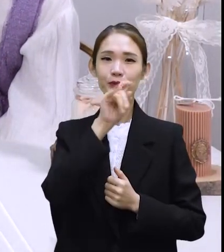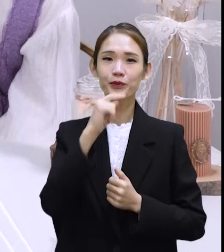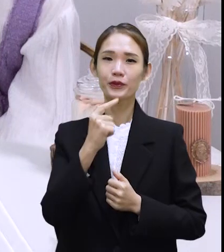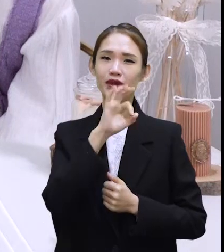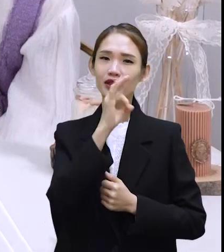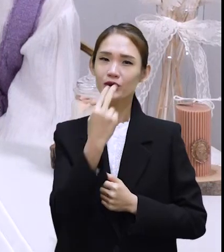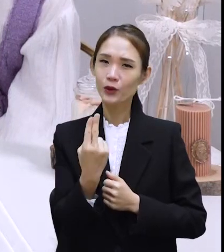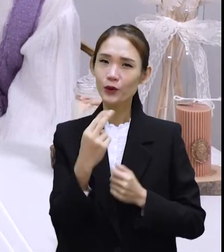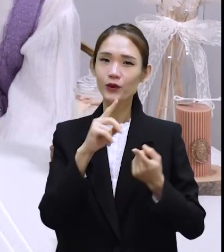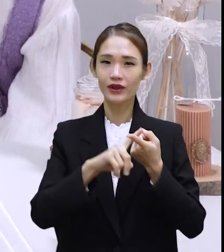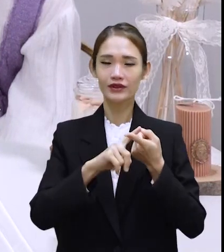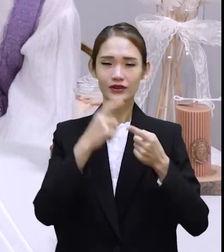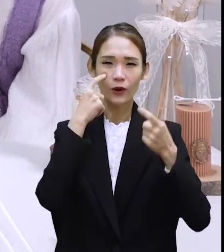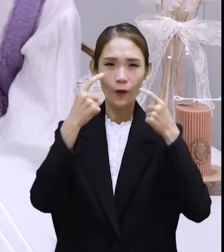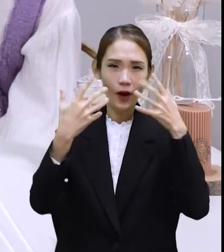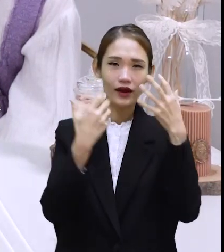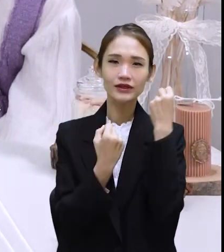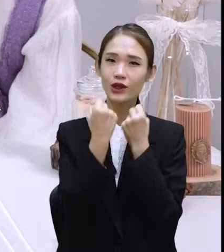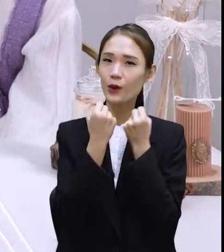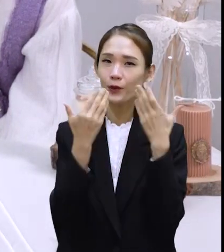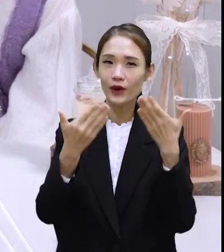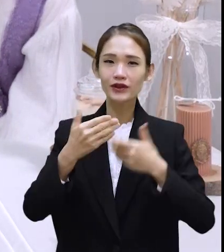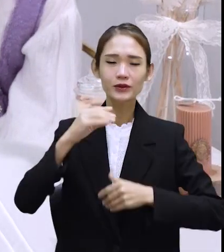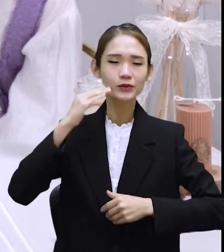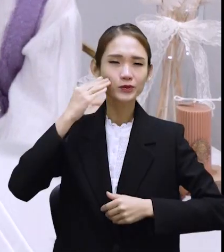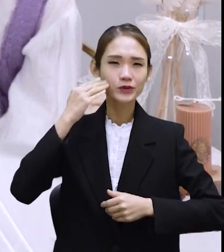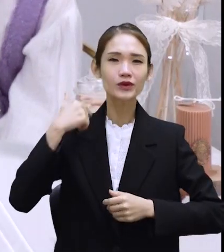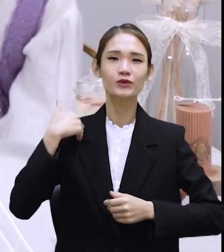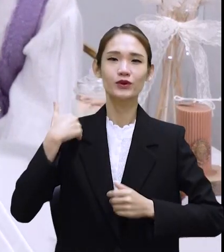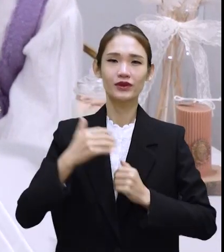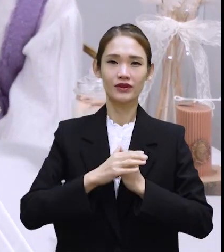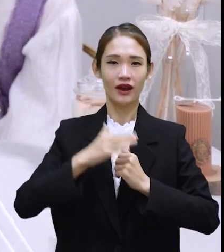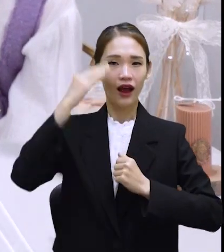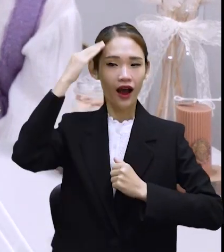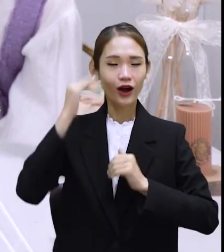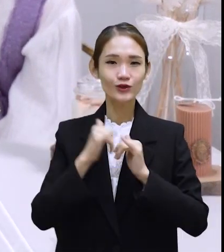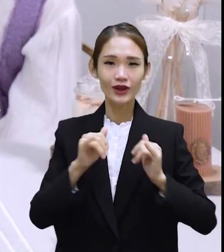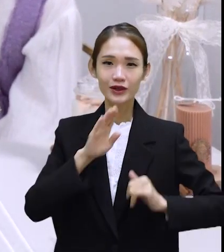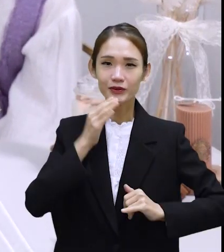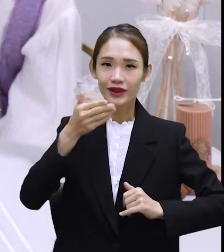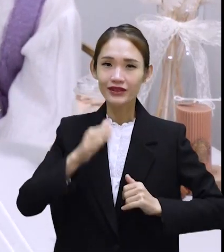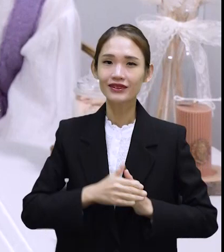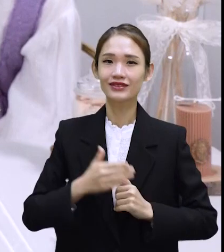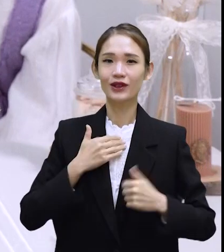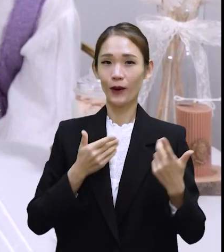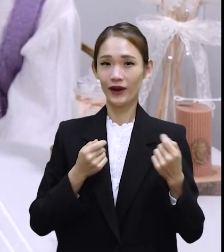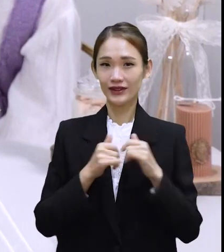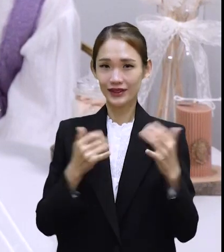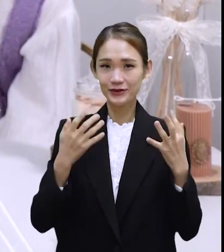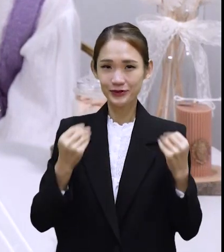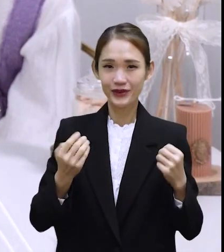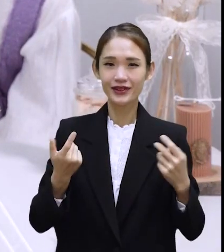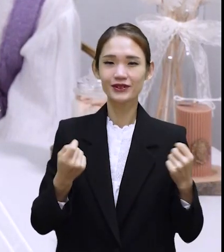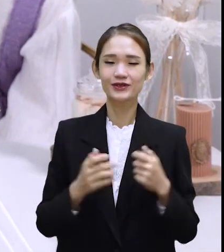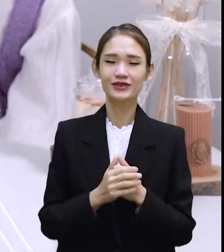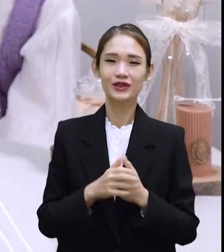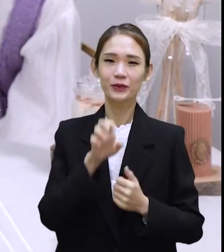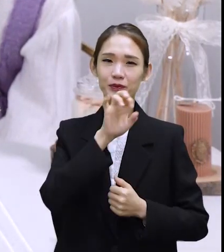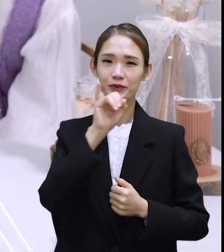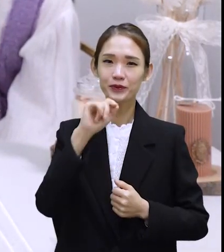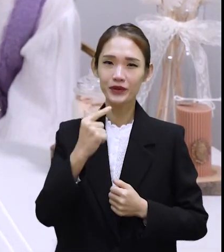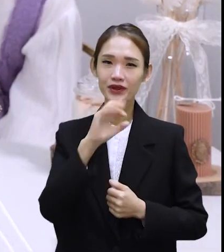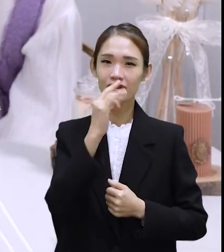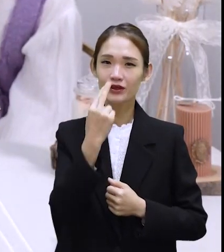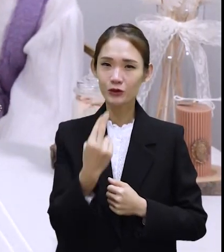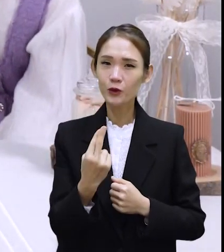민요가 사실 뭔지 설명을 잘 못했어요 내가 한국 사람인데도 미녀가 뭔지를 잘 근데 저같은 사람 많을 거에요